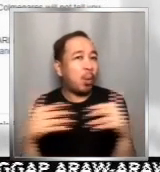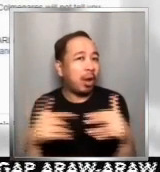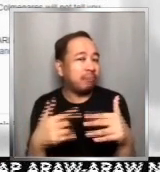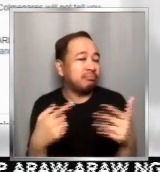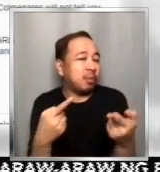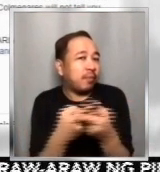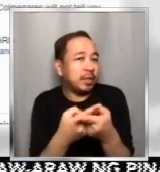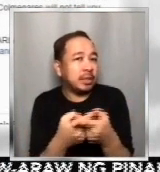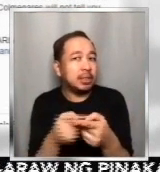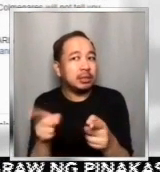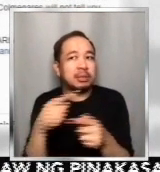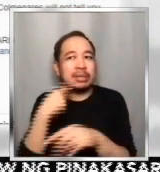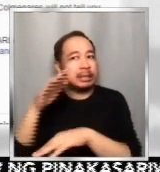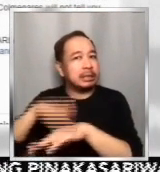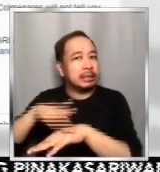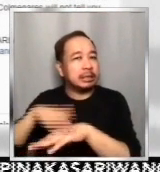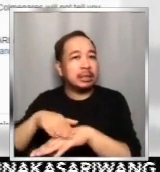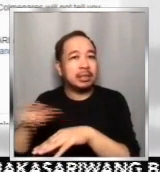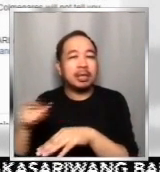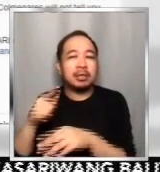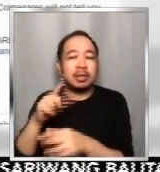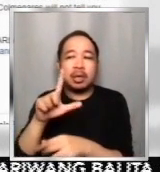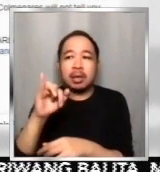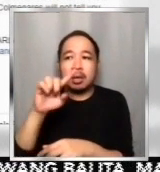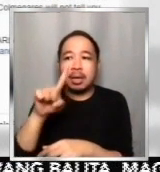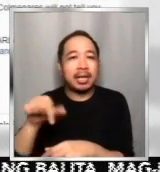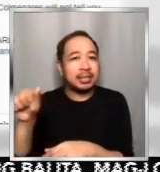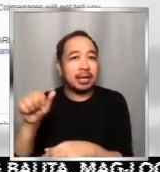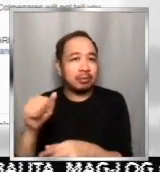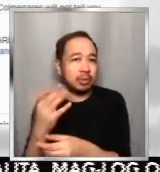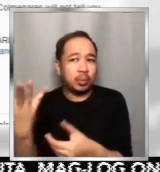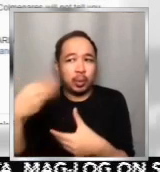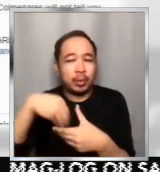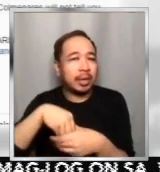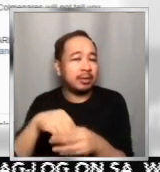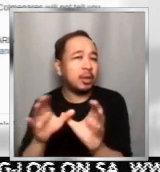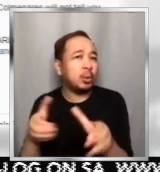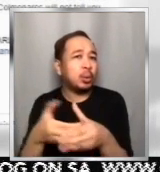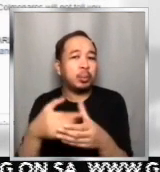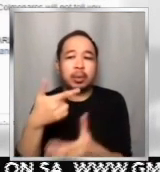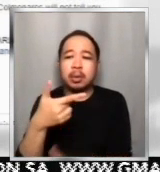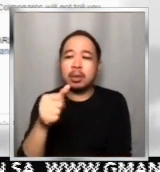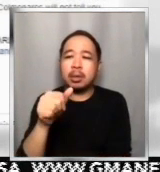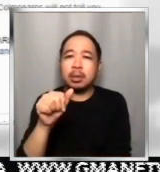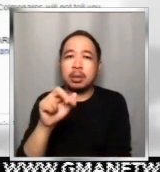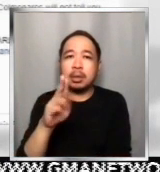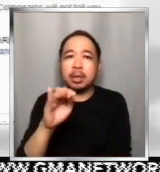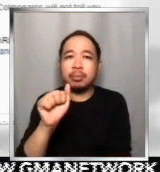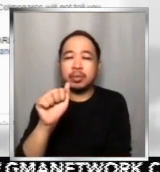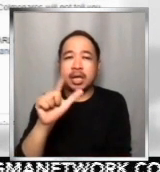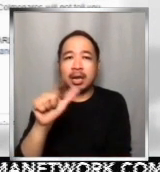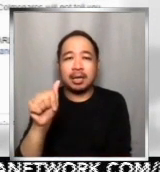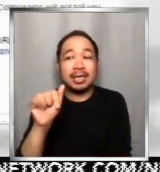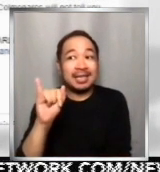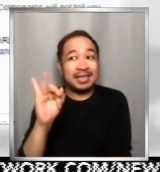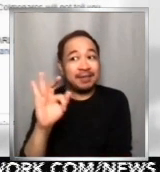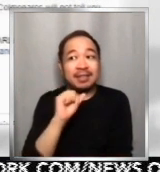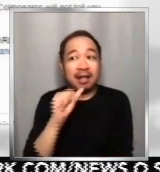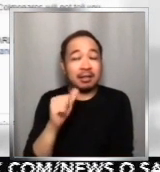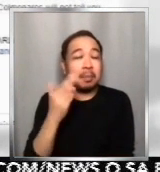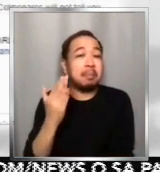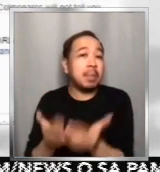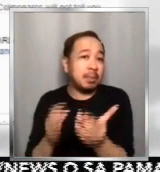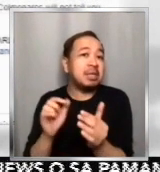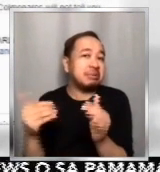ng aktres na si Liza Soberano ang pakikiisa sa grupong Gabriela. Kung hindi raw ay baka sapitin daw niya ang nangyari